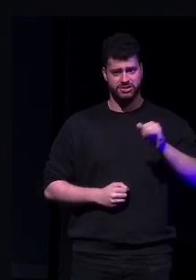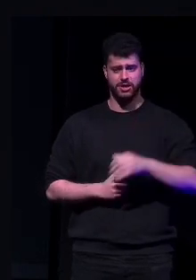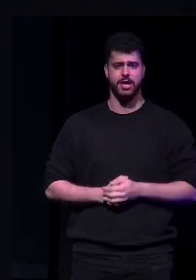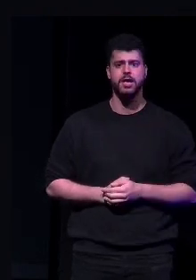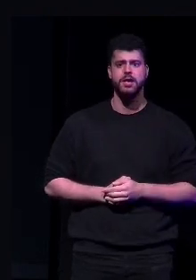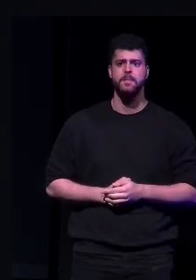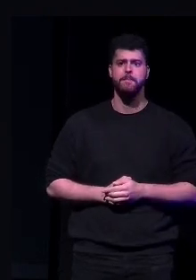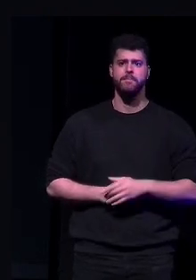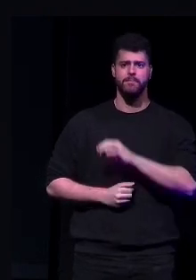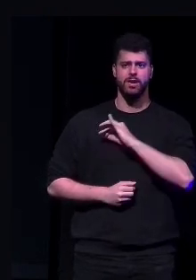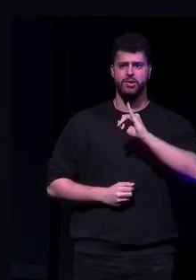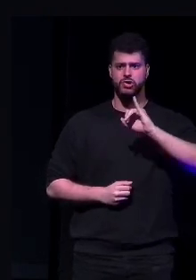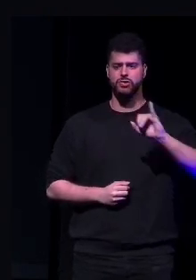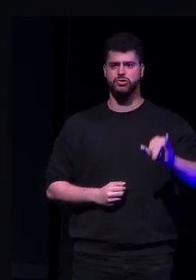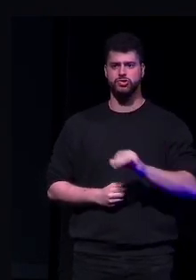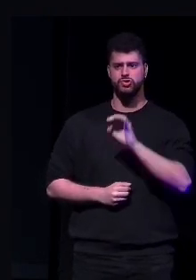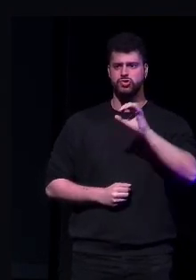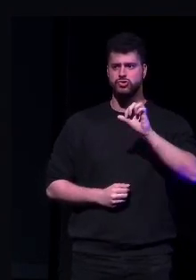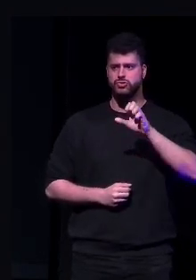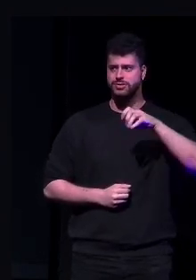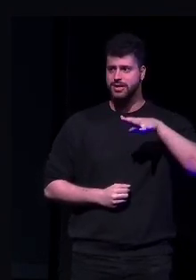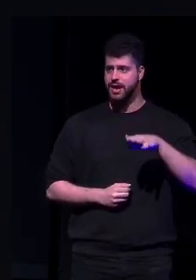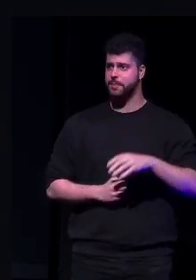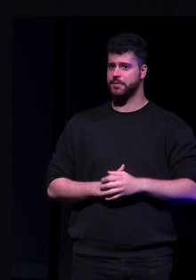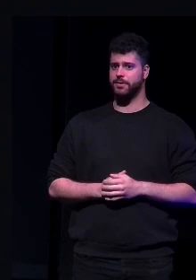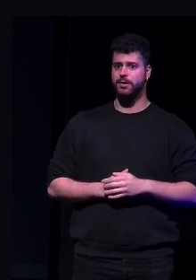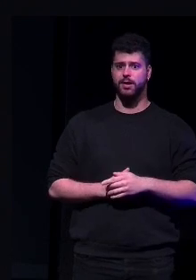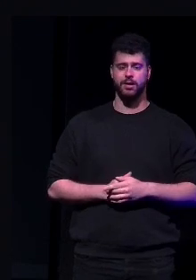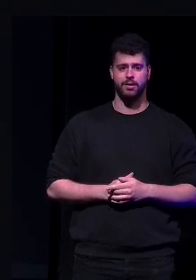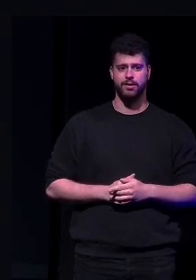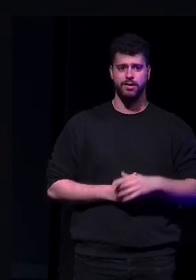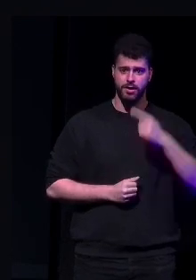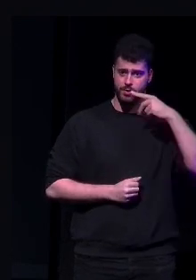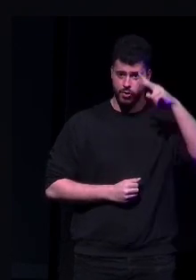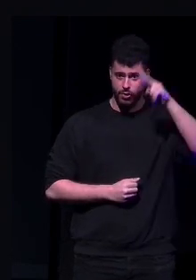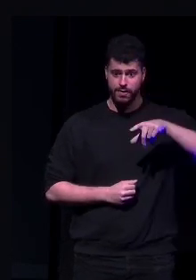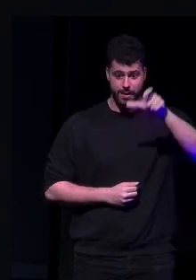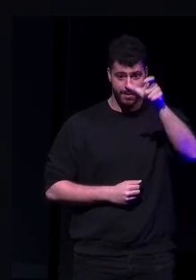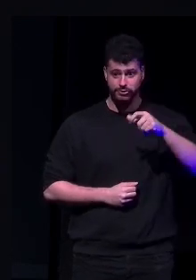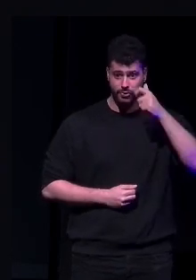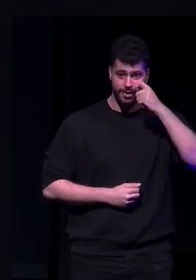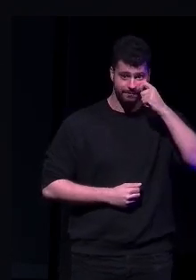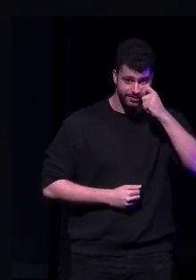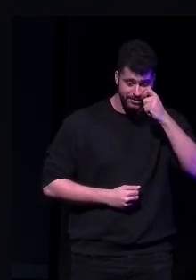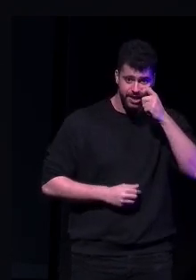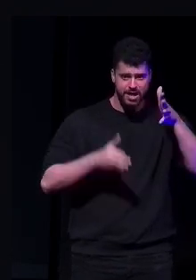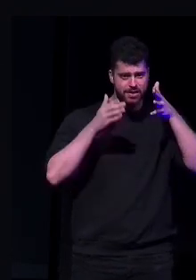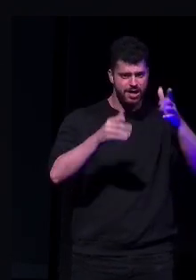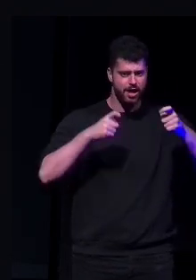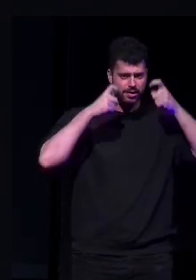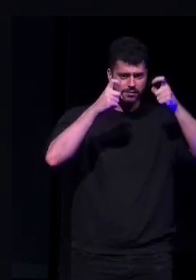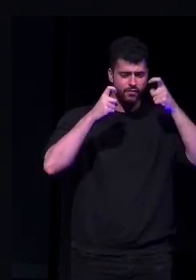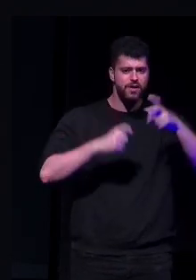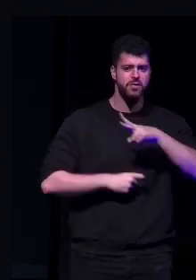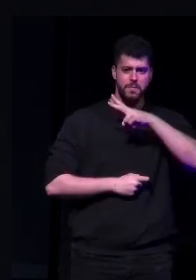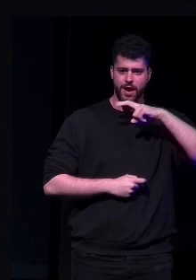Josep Pujol i Aulí a la tasca professional. Reconeix la persona física que per la seva trajectòria professional, dedicació, esforç, valors